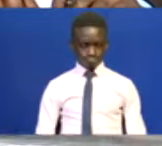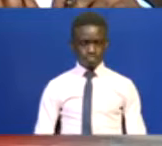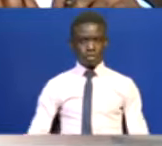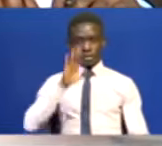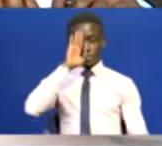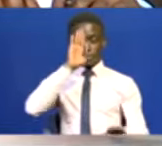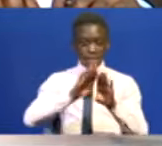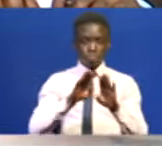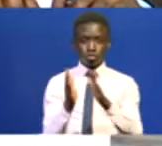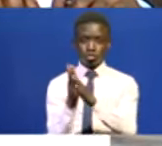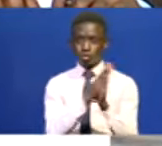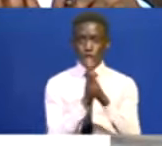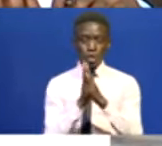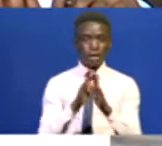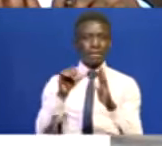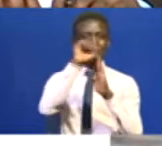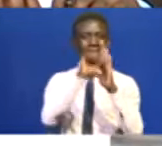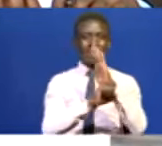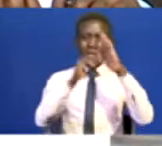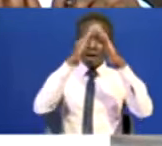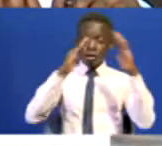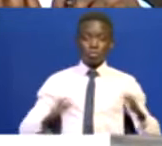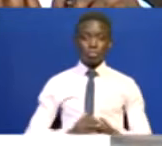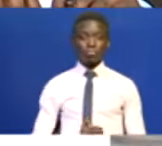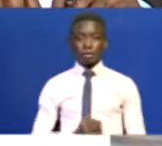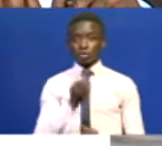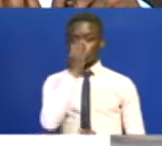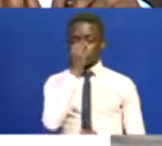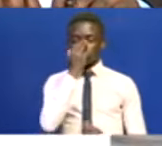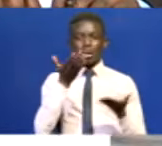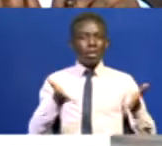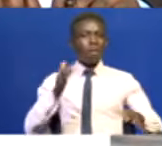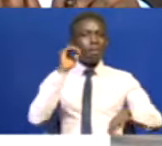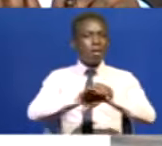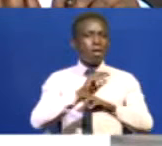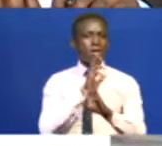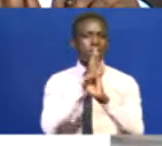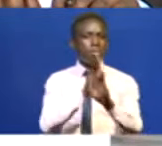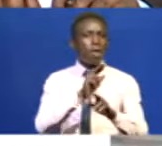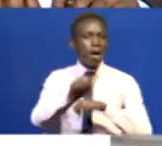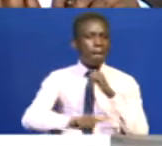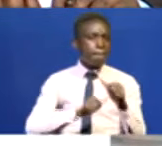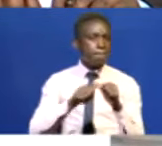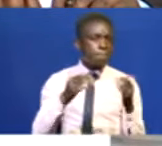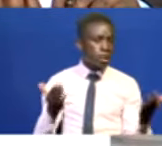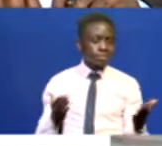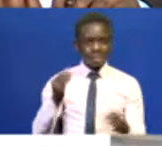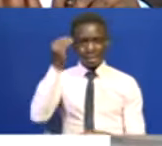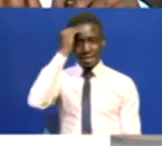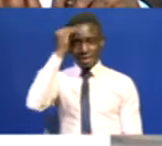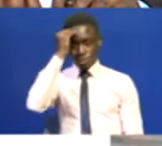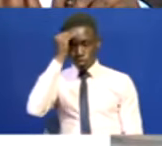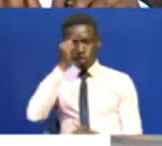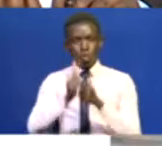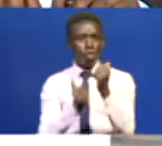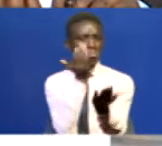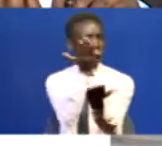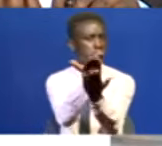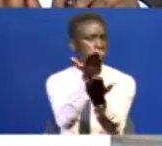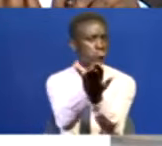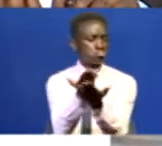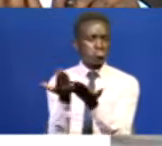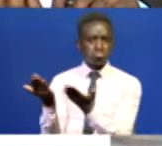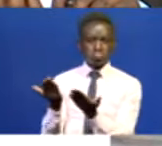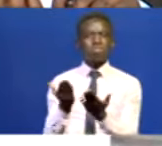Tukisalia hapo kwenye ikulu ya rais, ni kwa Rais William Ruto amepokea ripoti ya jopo-kazi kuhusu mageuzi ya elimu ambalo linapendekeza mageuzi